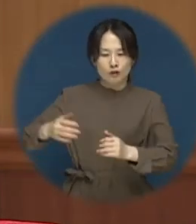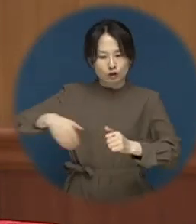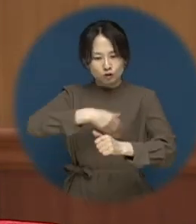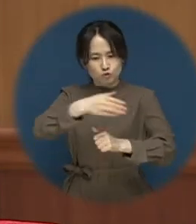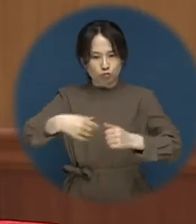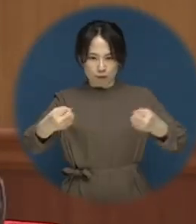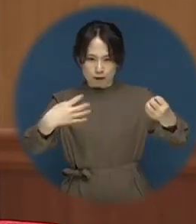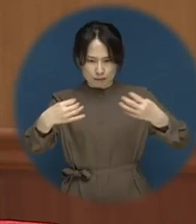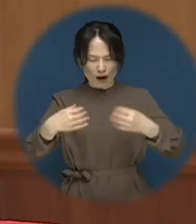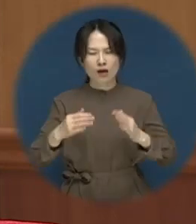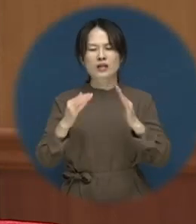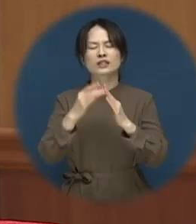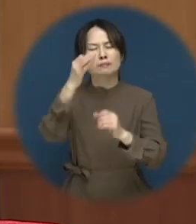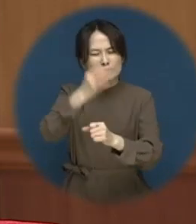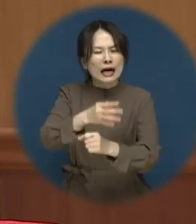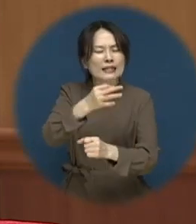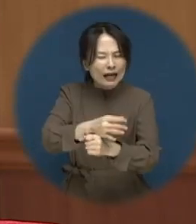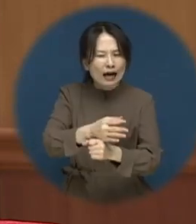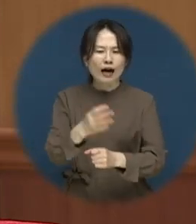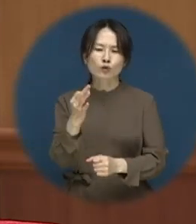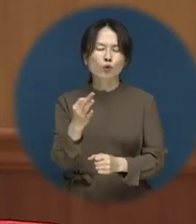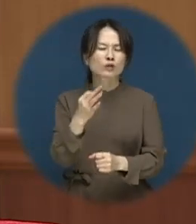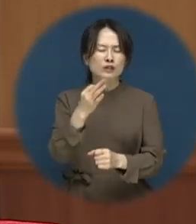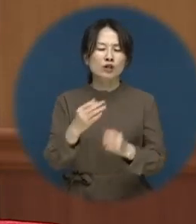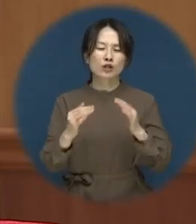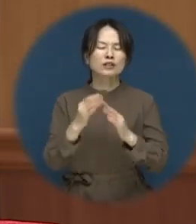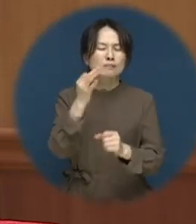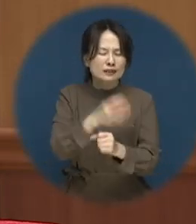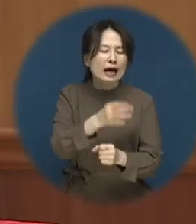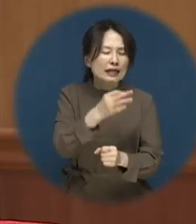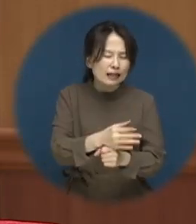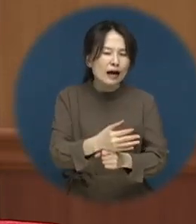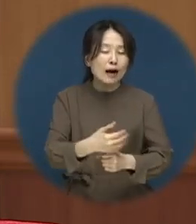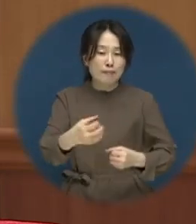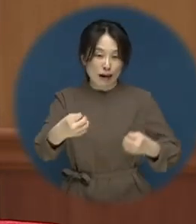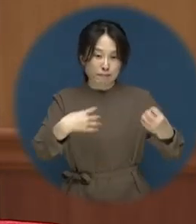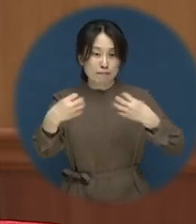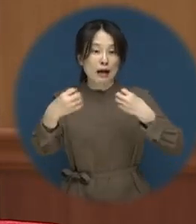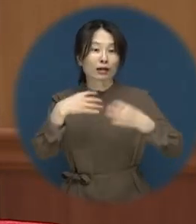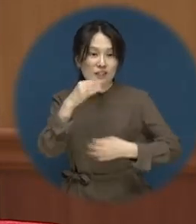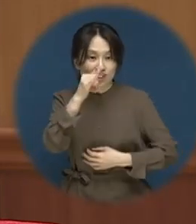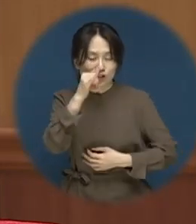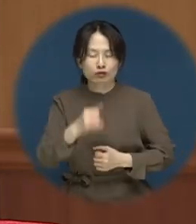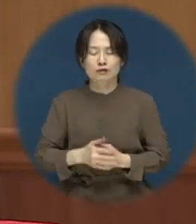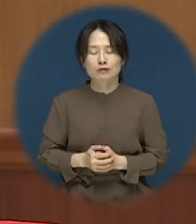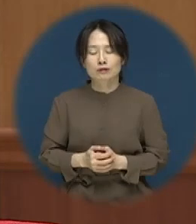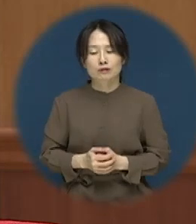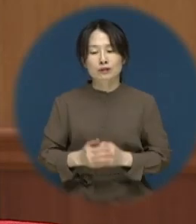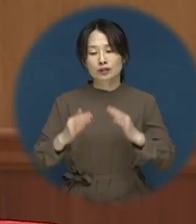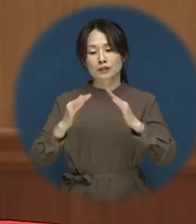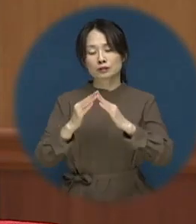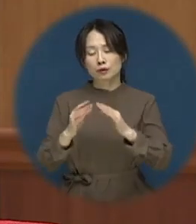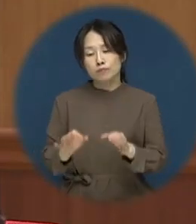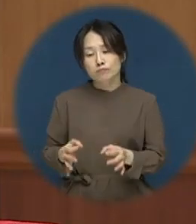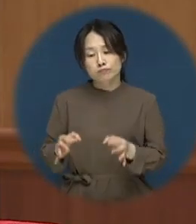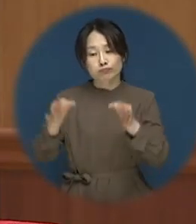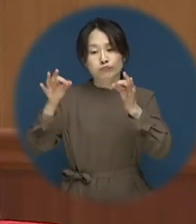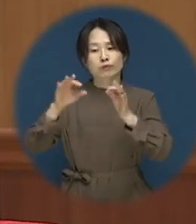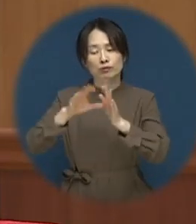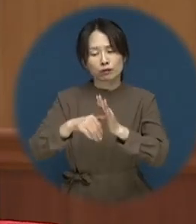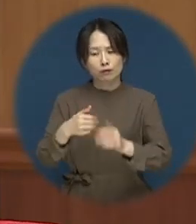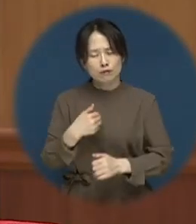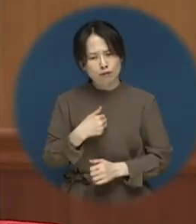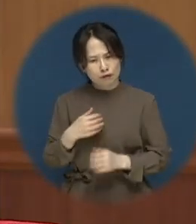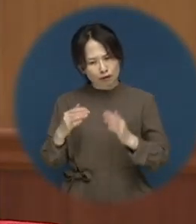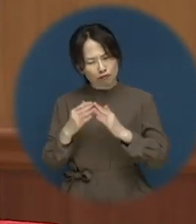했어요. 왜냐하면은, 예. 그 당시 집값이 막 올라갈 때예요. 올라갈 때인데, 저는 그 집을 사면 또 할